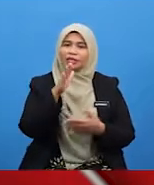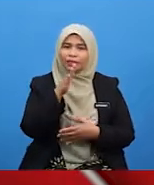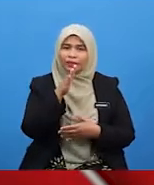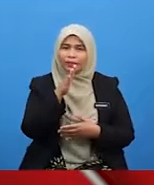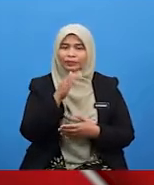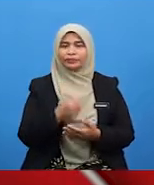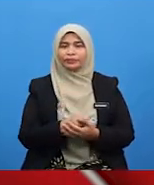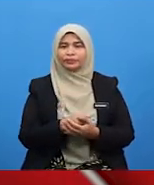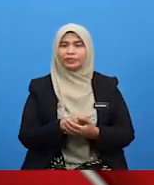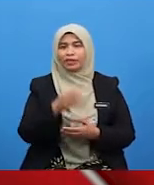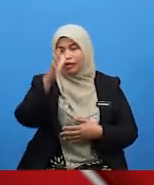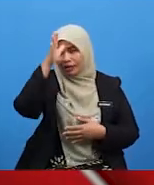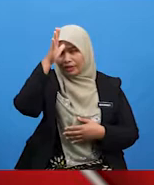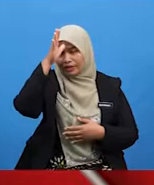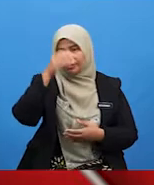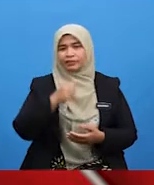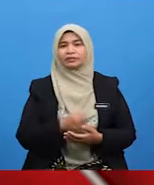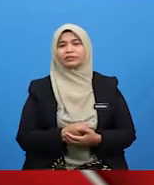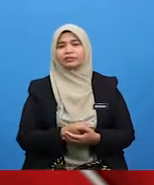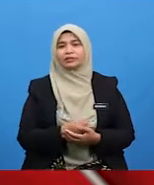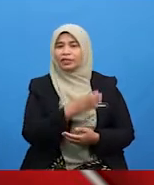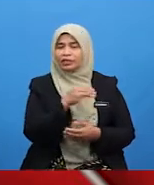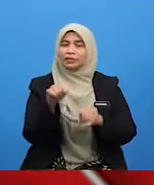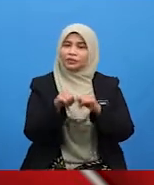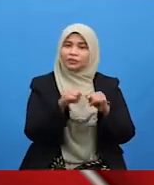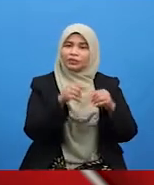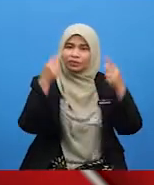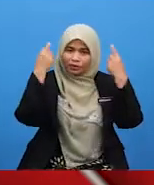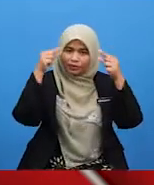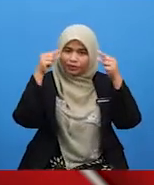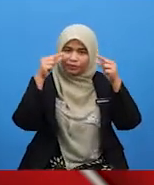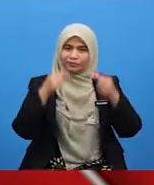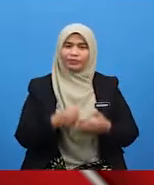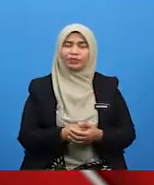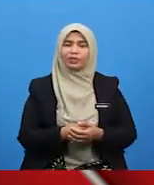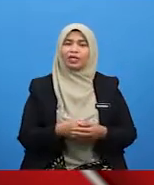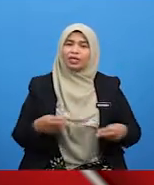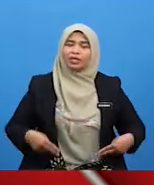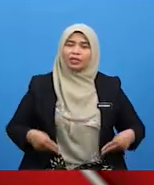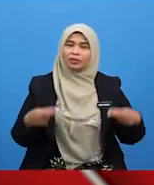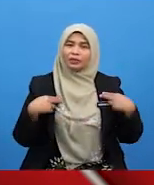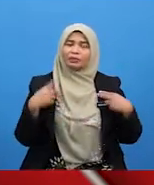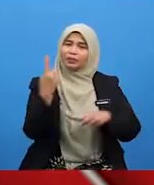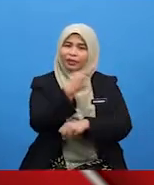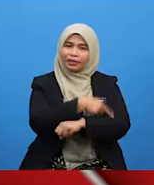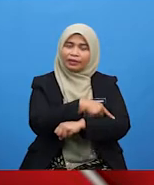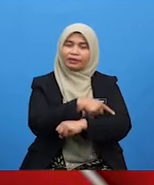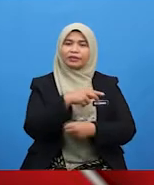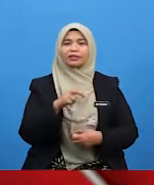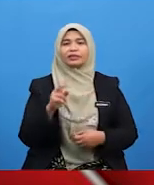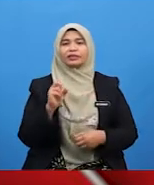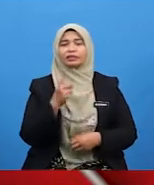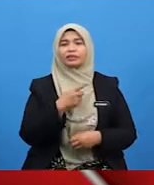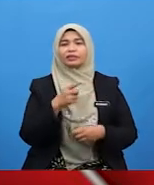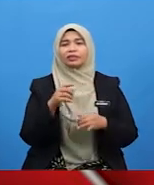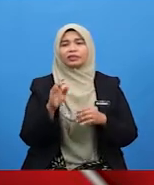ibu, ayah dan juga guru. Kehidupan seharian